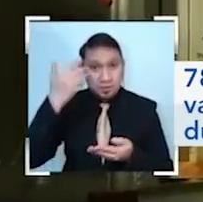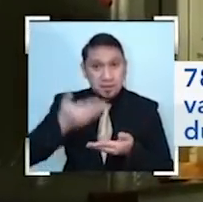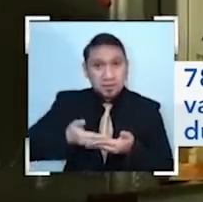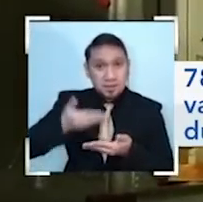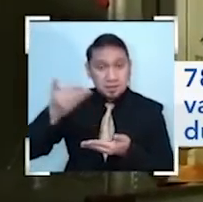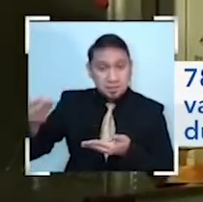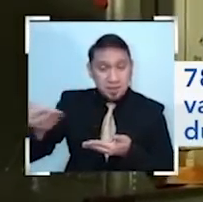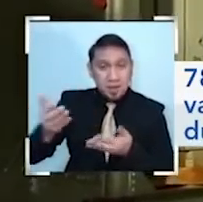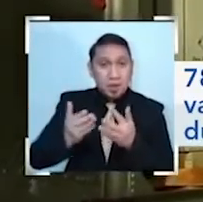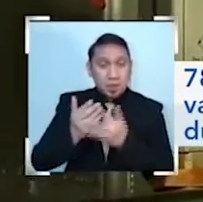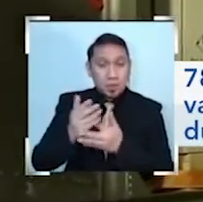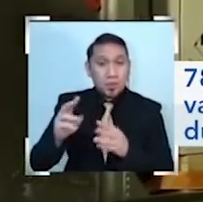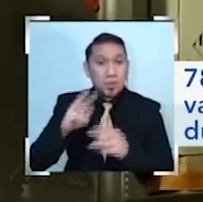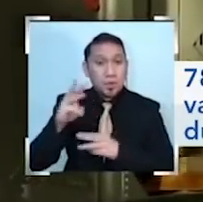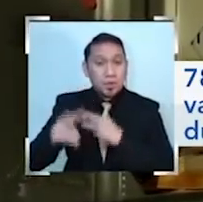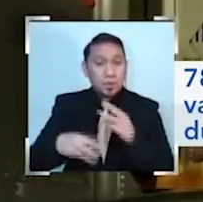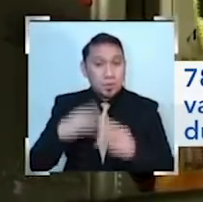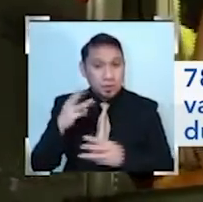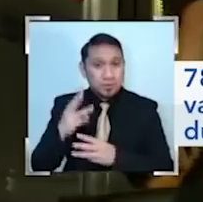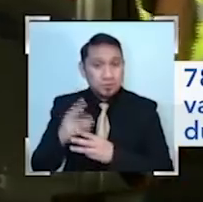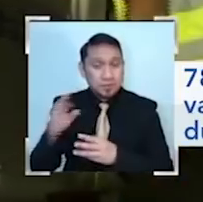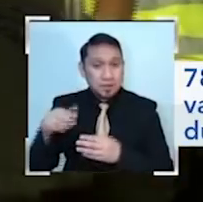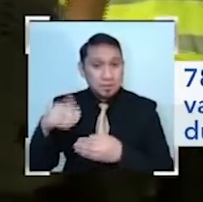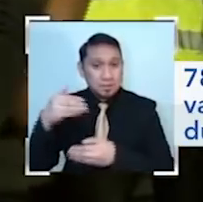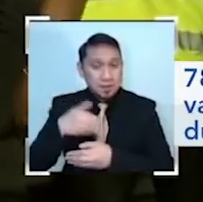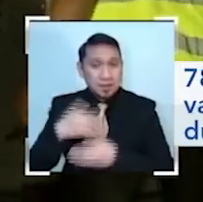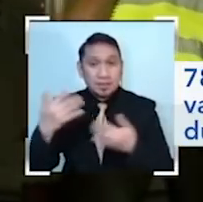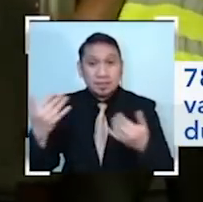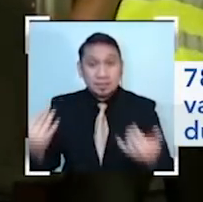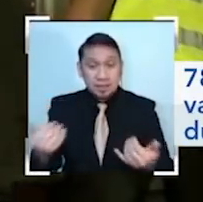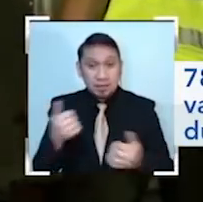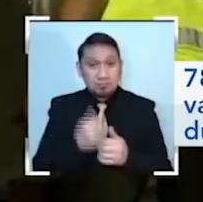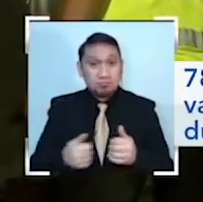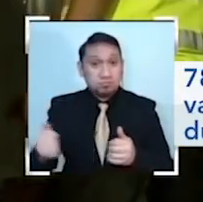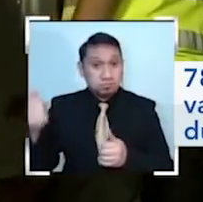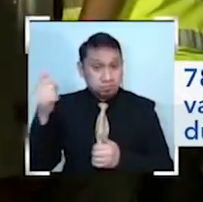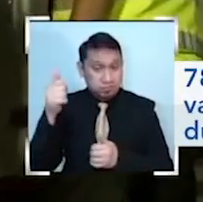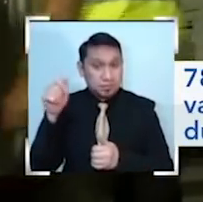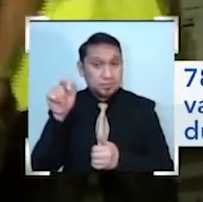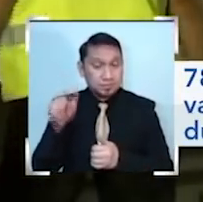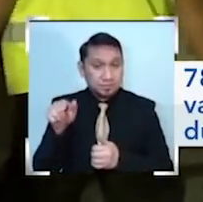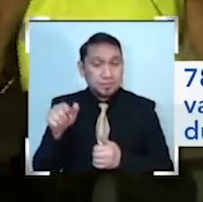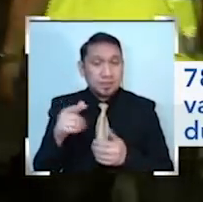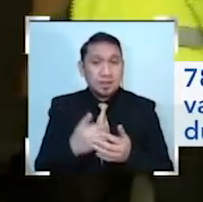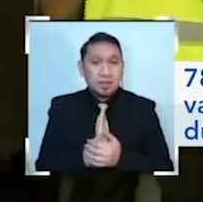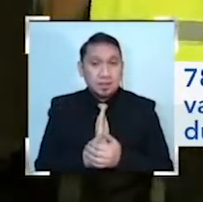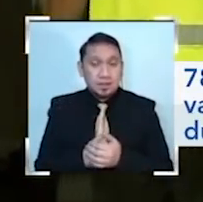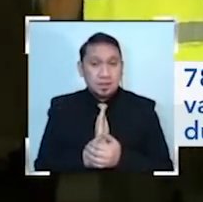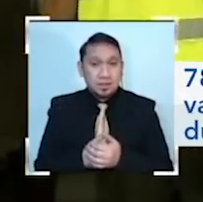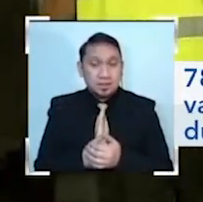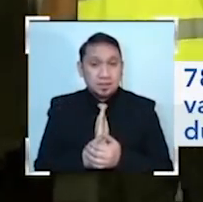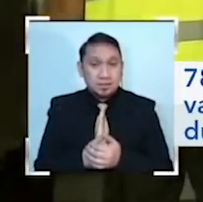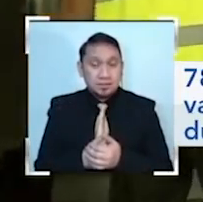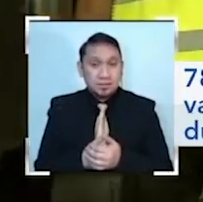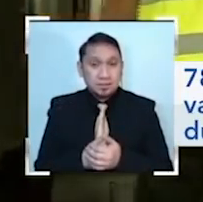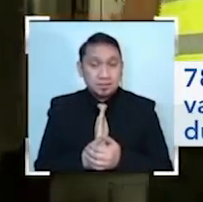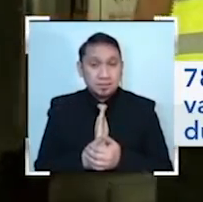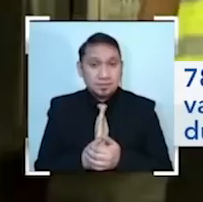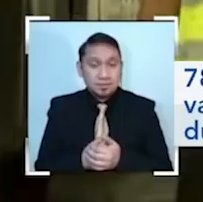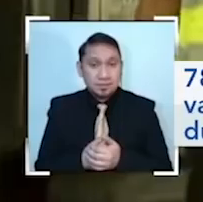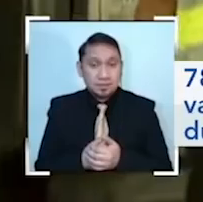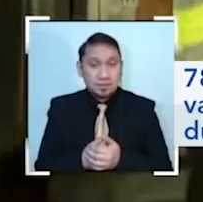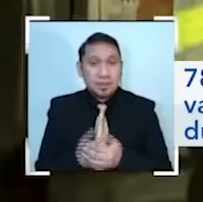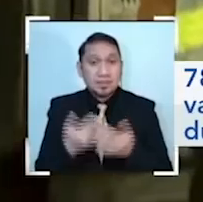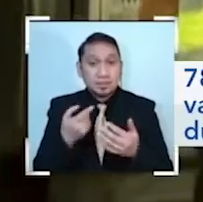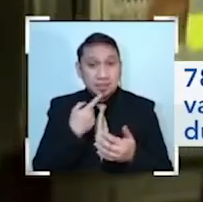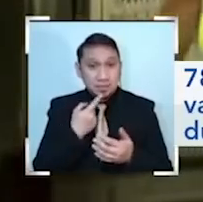Bank. Tiniyak ni Vaccine SAR at National Task Force Against COVID-19 Chief Implementer Carlito Galvez Jr., ligtas